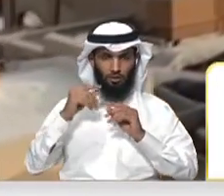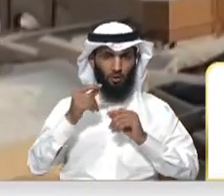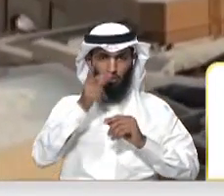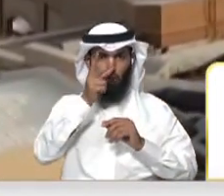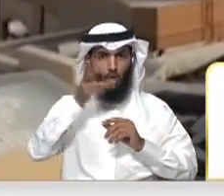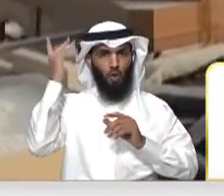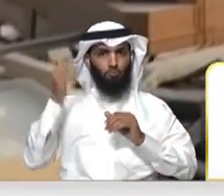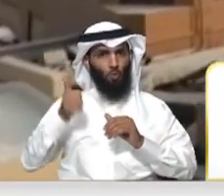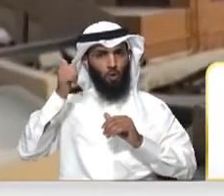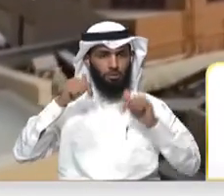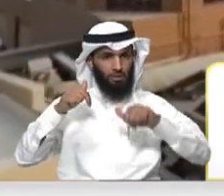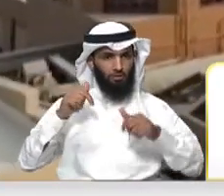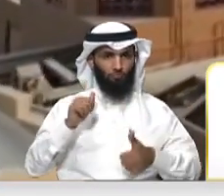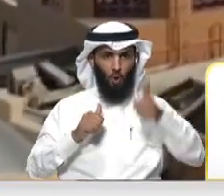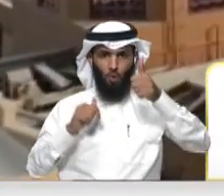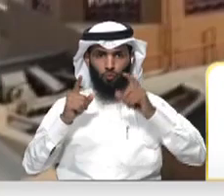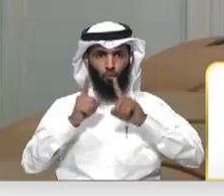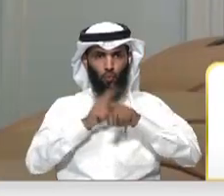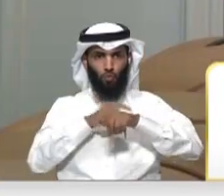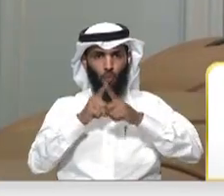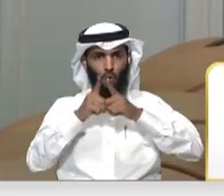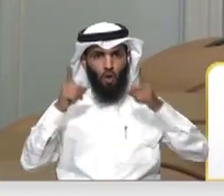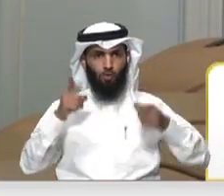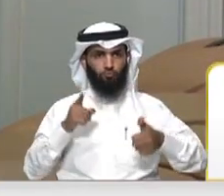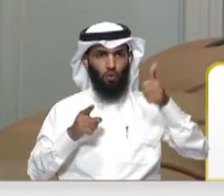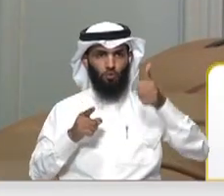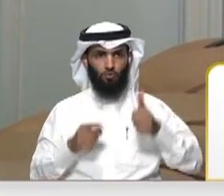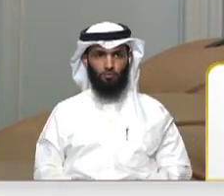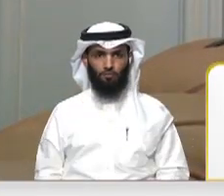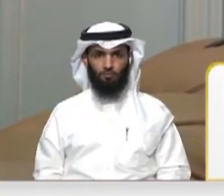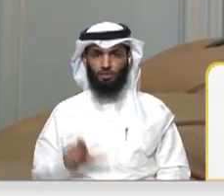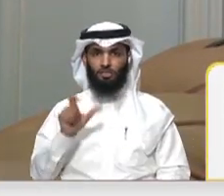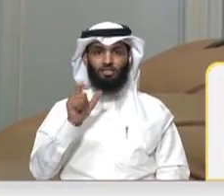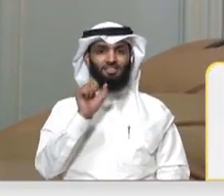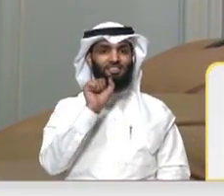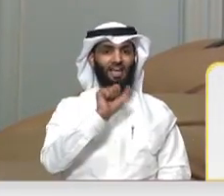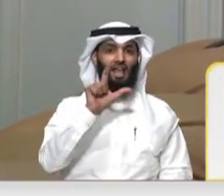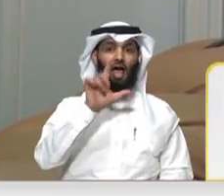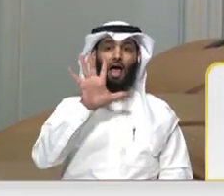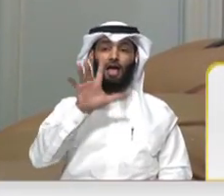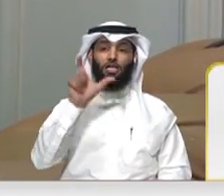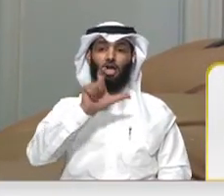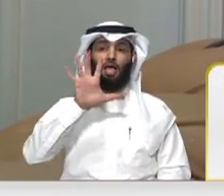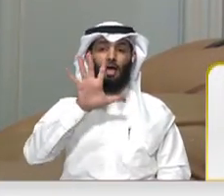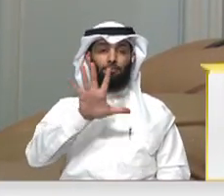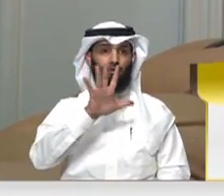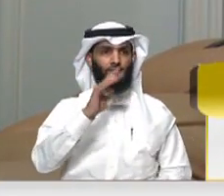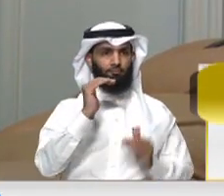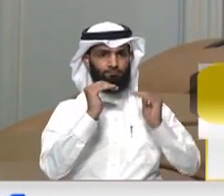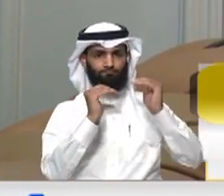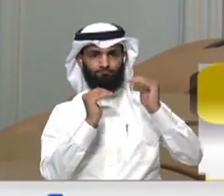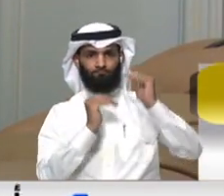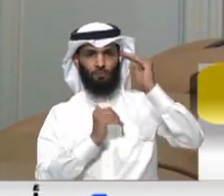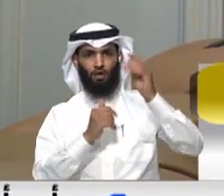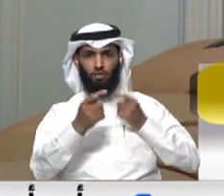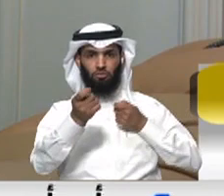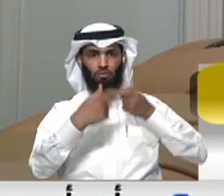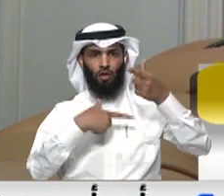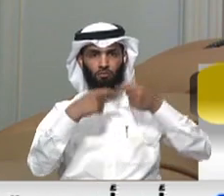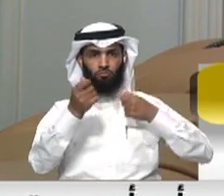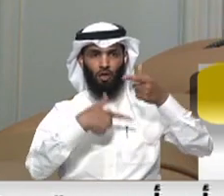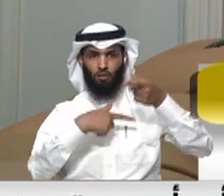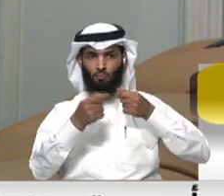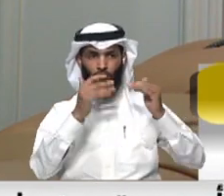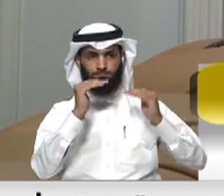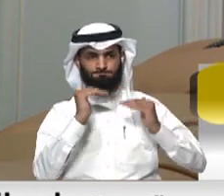العقار السكني في المرتبه الثانيه طبعا بالنسبه حق مايو 2024 100% راح نشوف في ارتفاع في عدد الصفقات وعدد